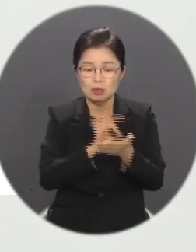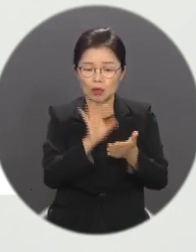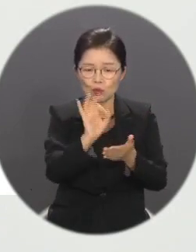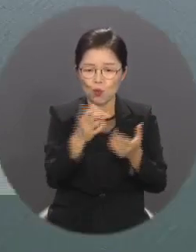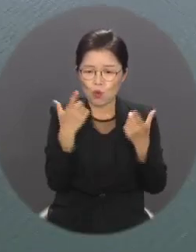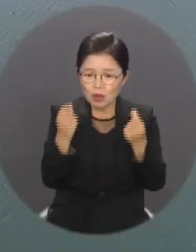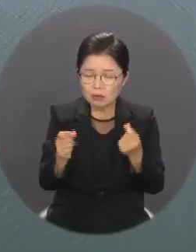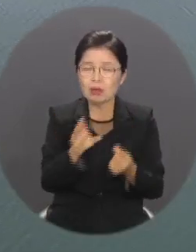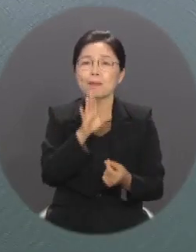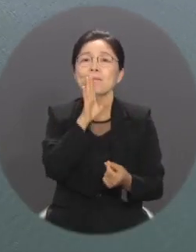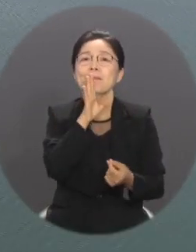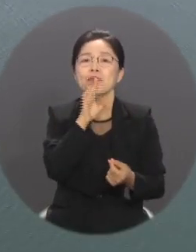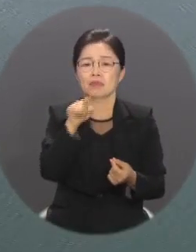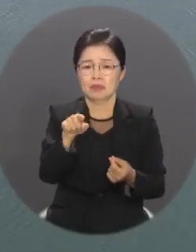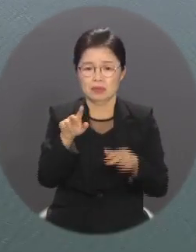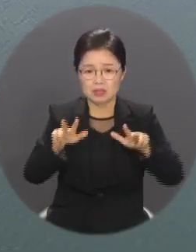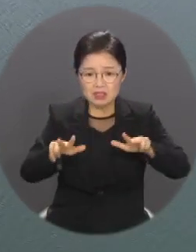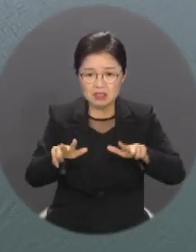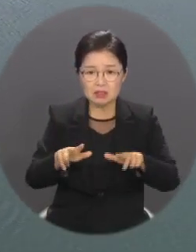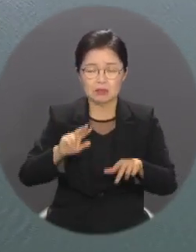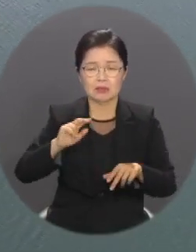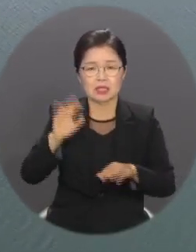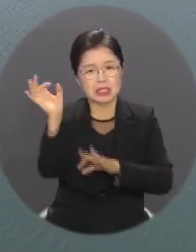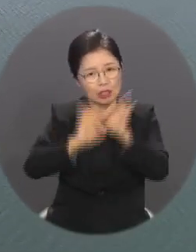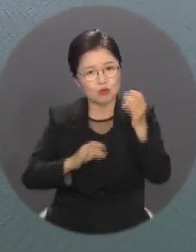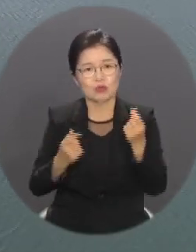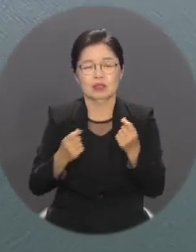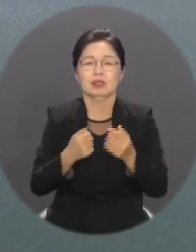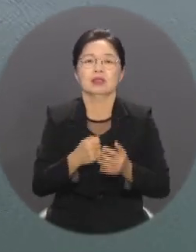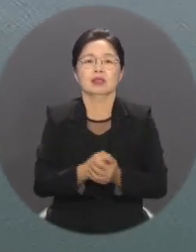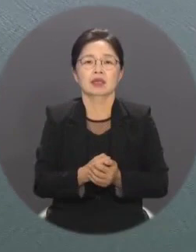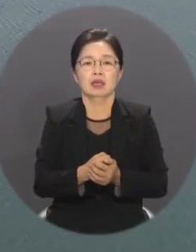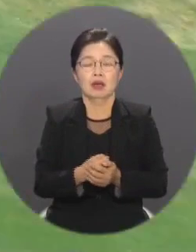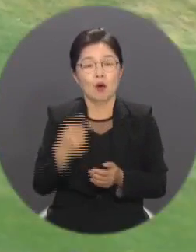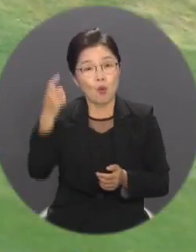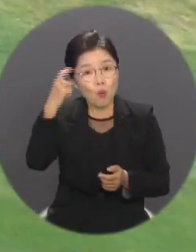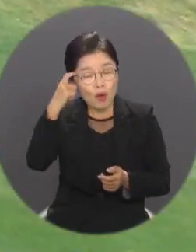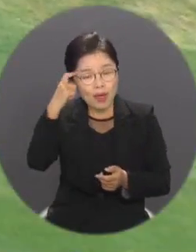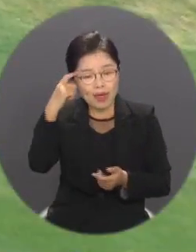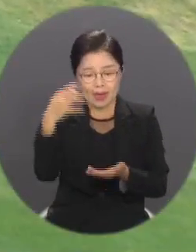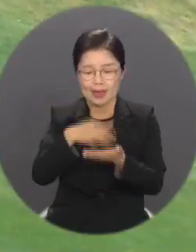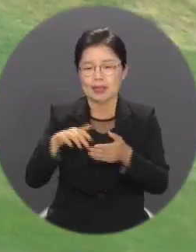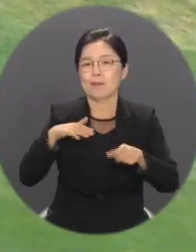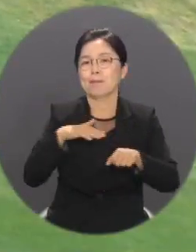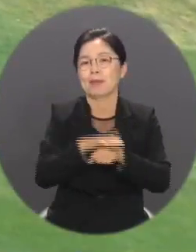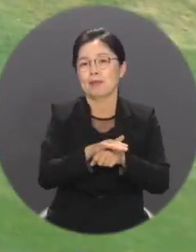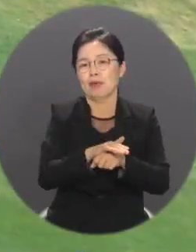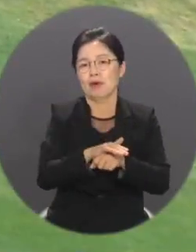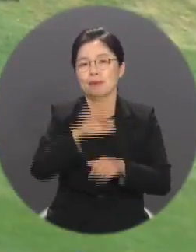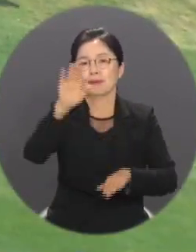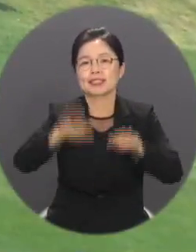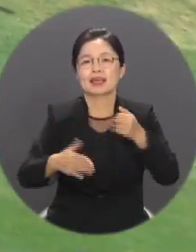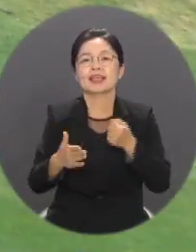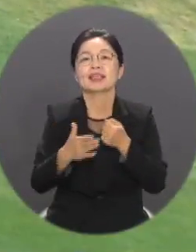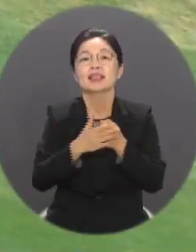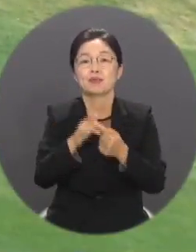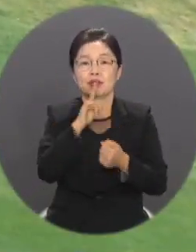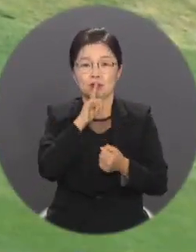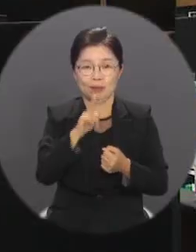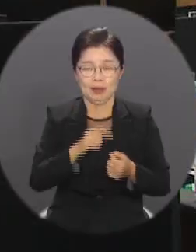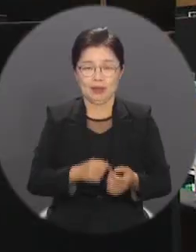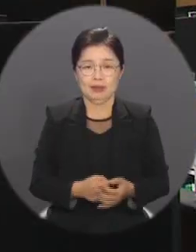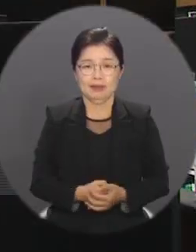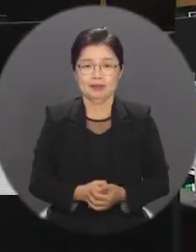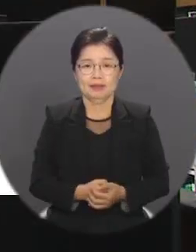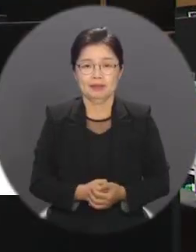말까요 물가를 반영한 계산시 꽈당 인연도 계산식 등 계산 방식 차이 때문이라는 게 농어촌공사 의 설명